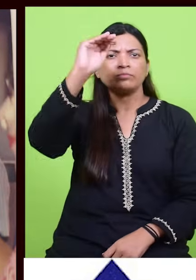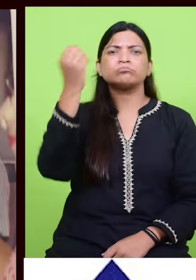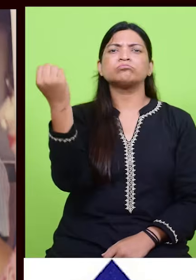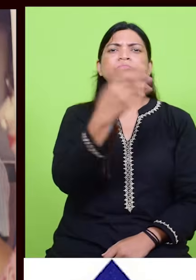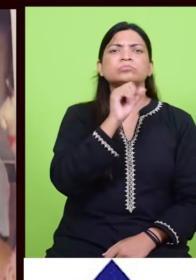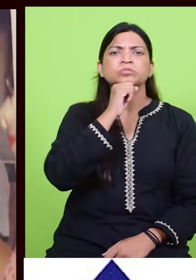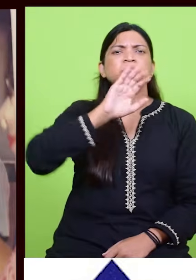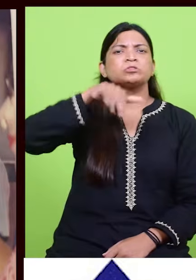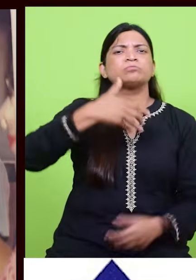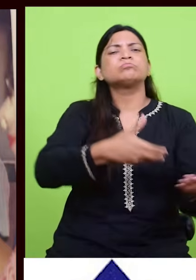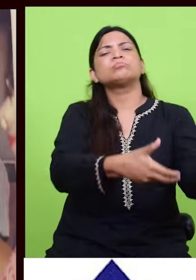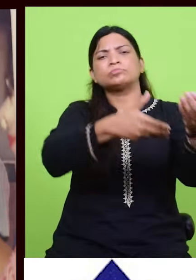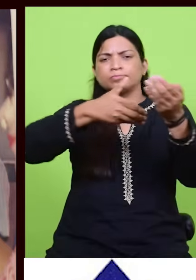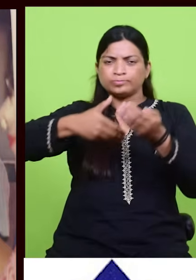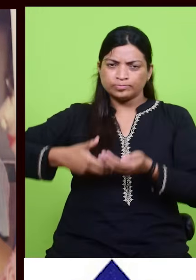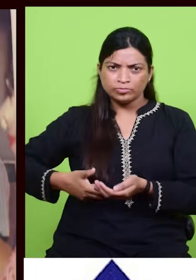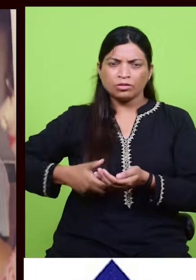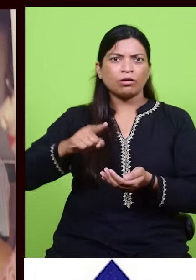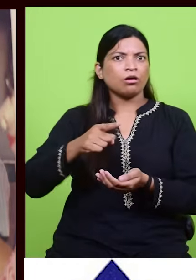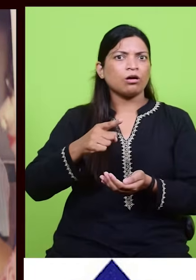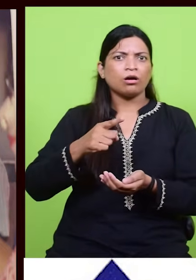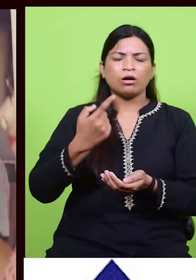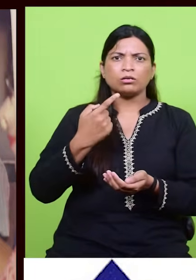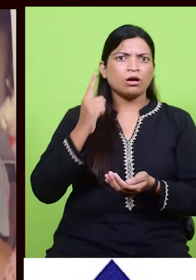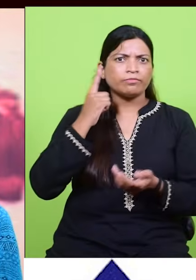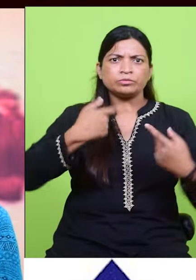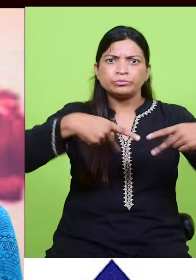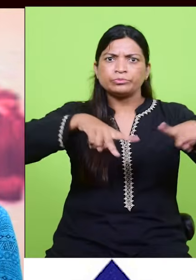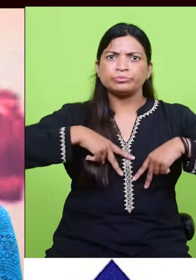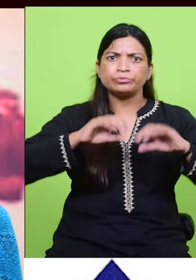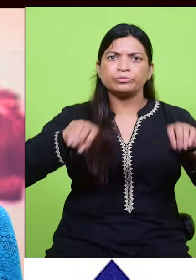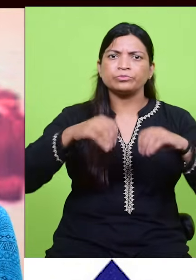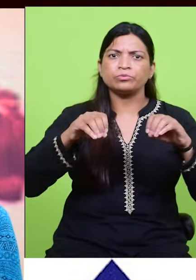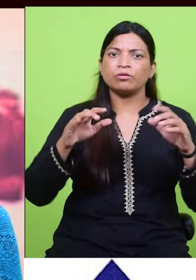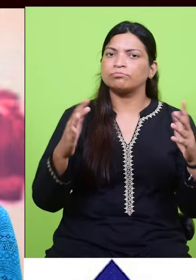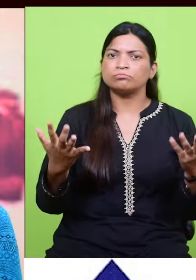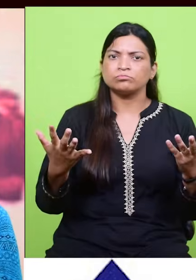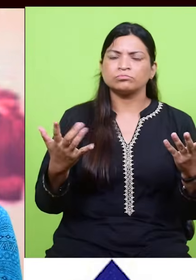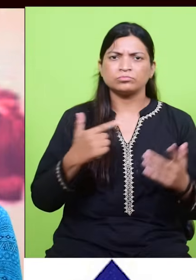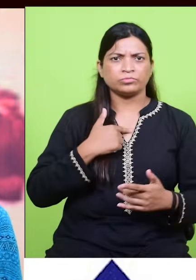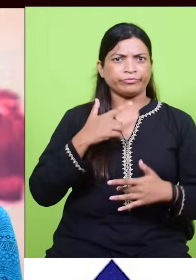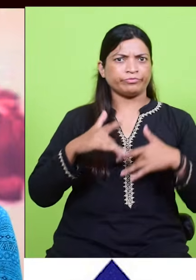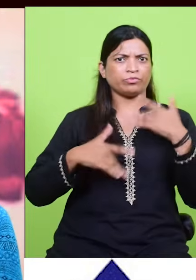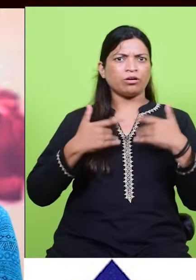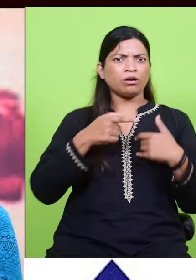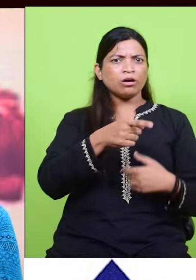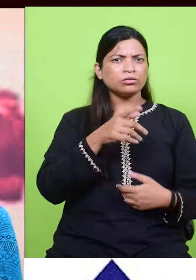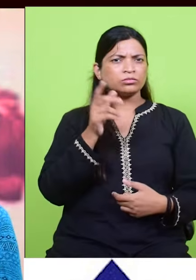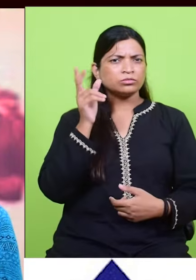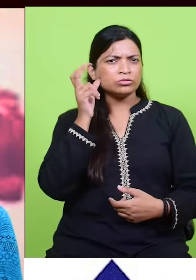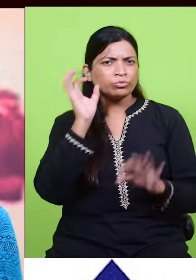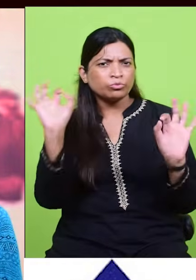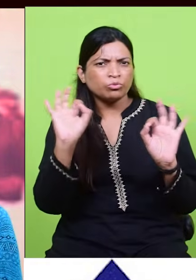हम बड़ी होती गई। 5 महीने की हम बाहर लाए, इसने कोई रिस्पॉन्स नहीं दिया, ना किसी आवाज़ का, ना लाइट, ना कुछ, मतलब इसको पता नहीं चलता